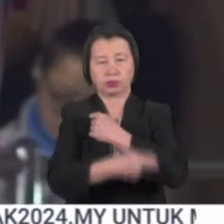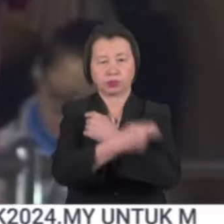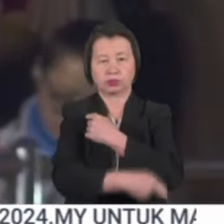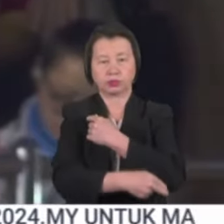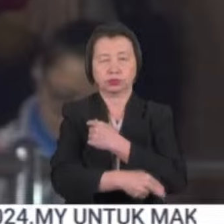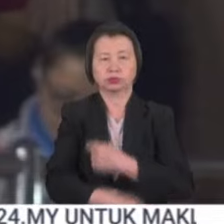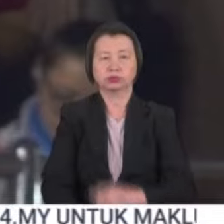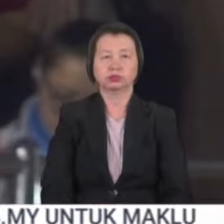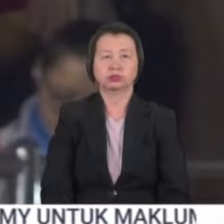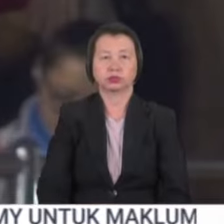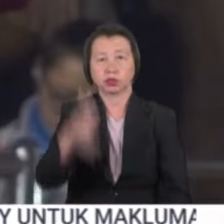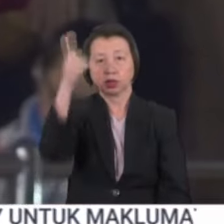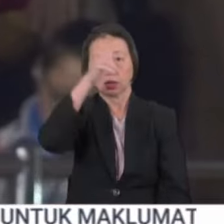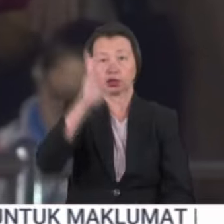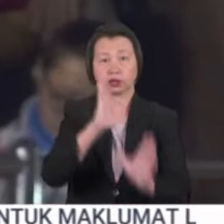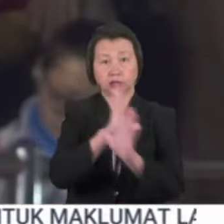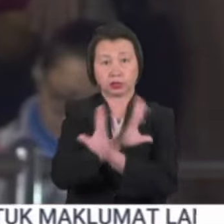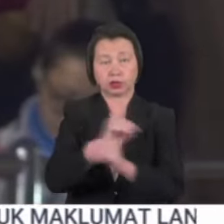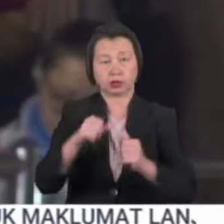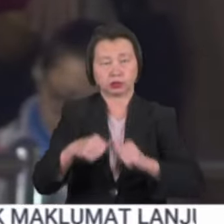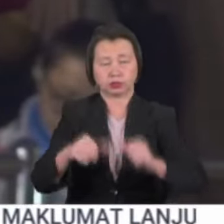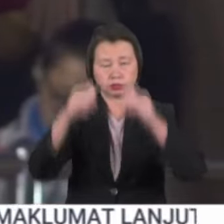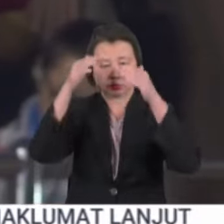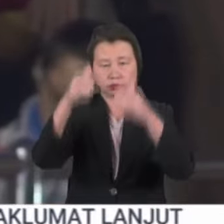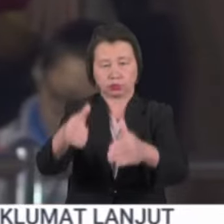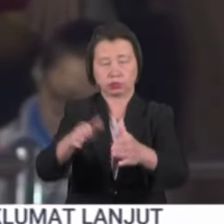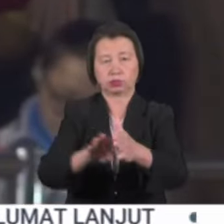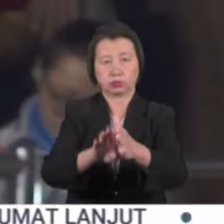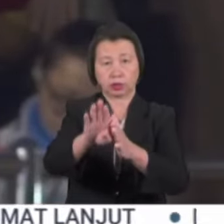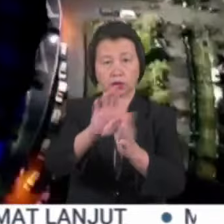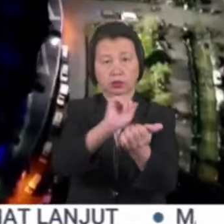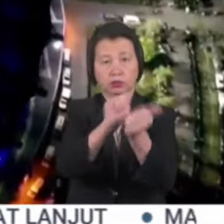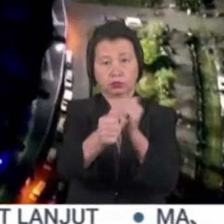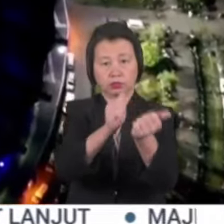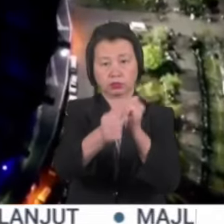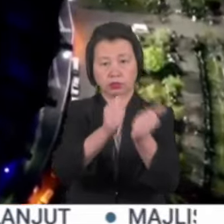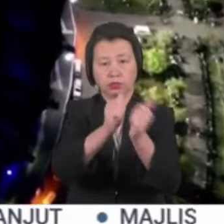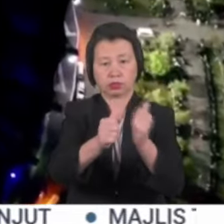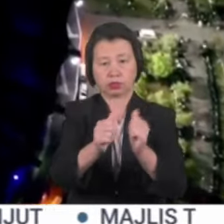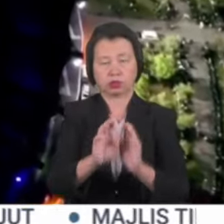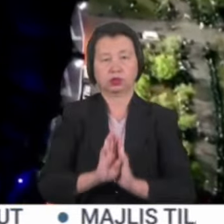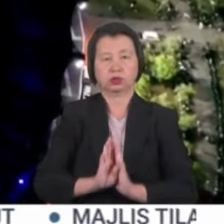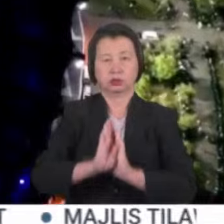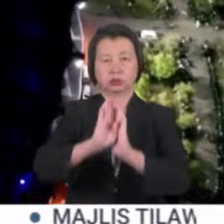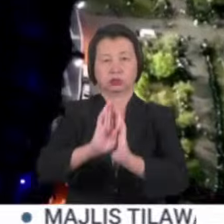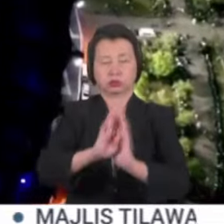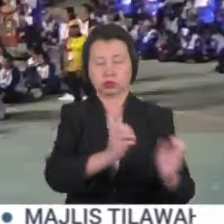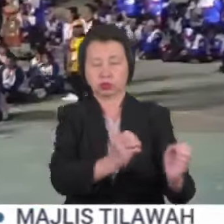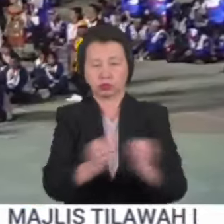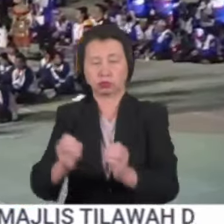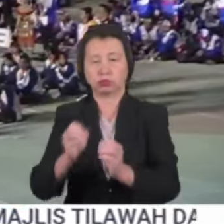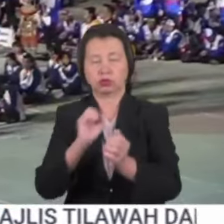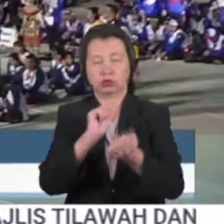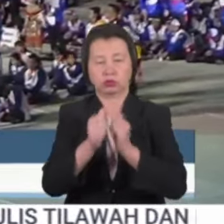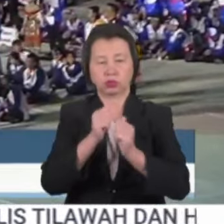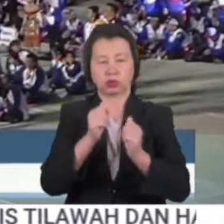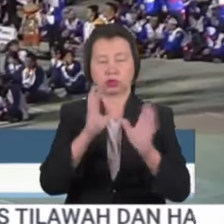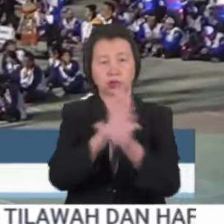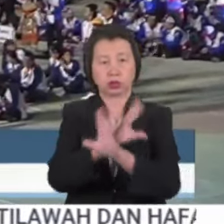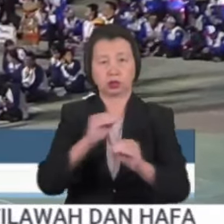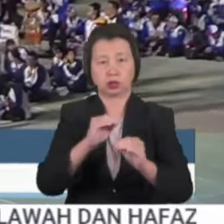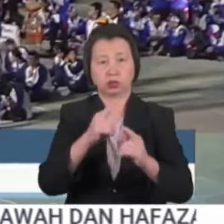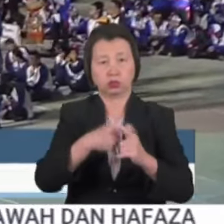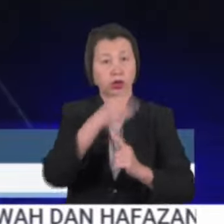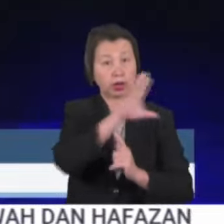Dalam pada itu, kerajaan negeri akan terus memberi penekanan dalam pembangunan sukan. Ia dibuktikan dengan penganjuran Sukma Sarawak Ogos